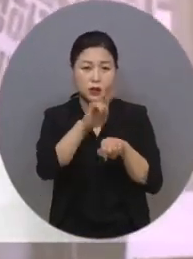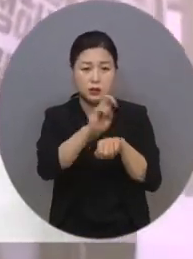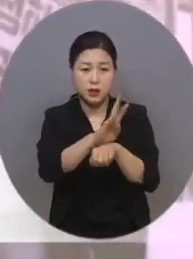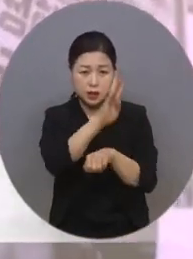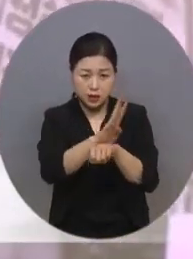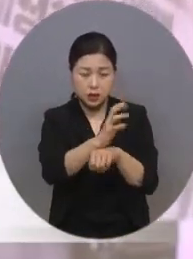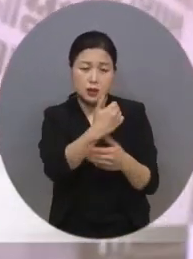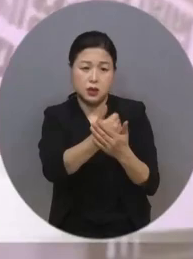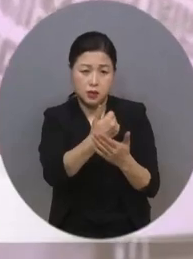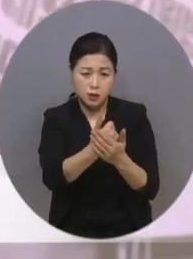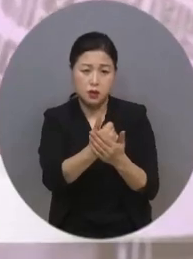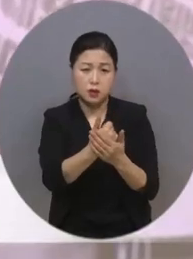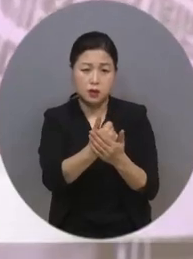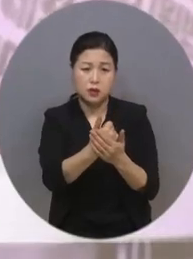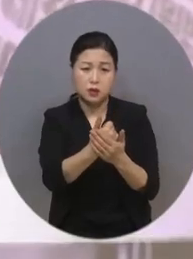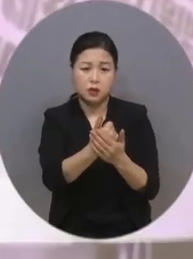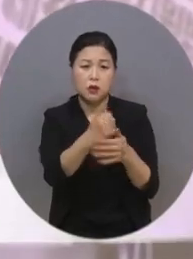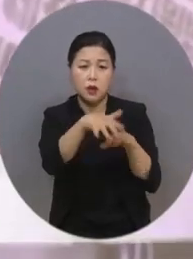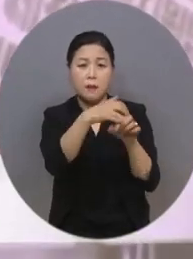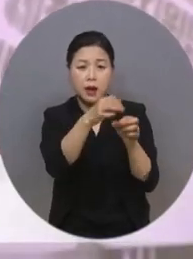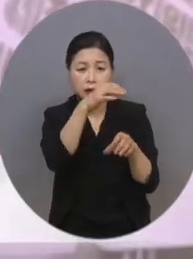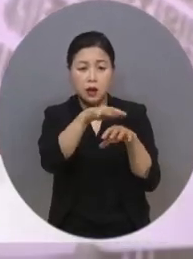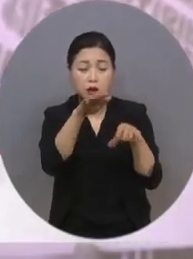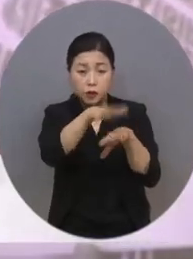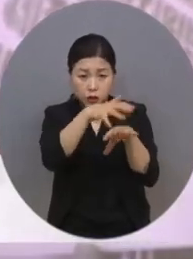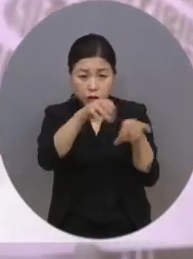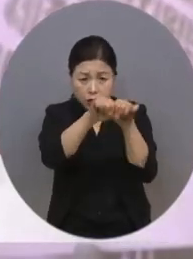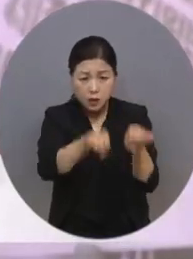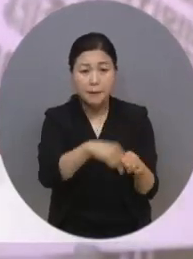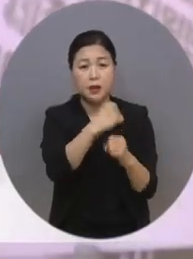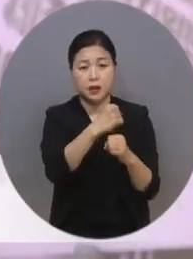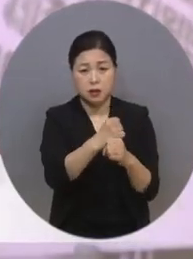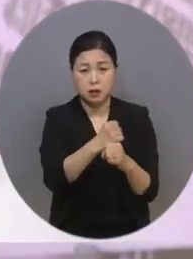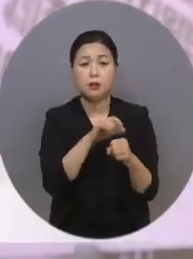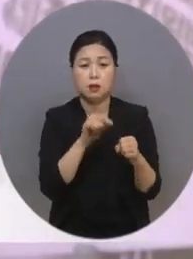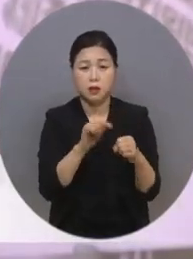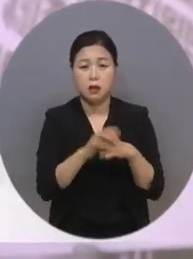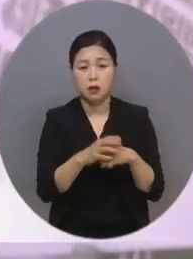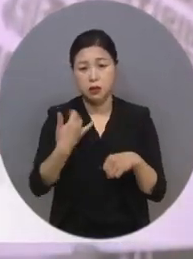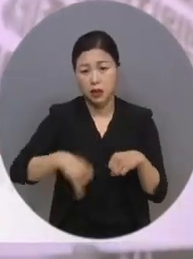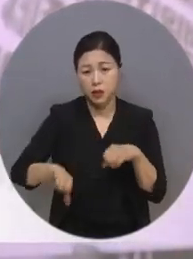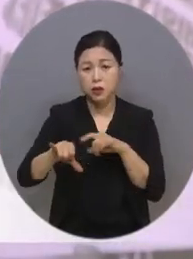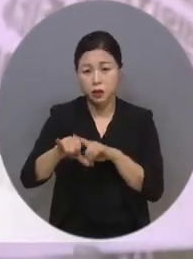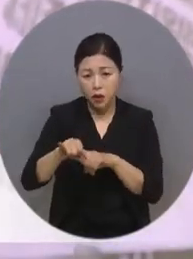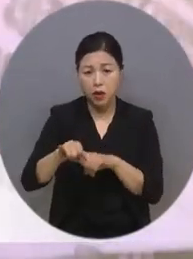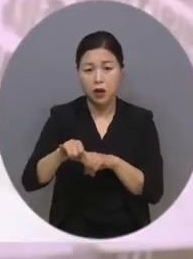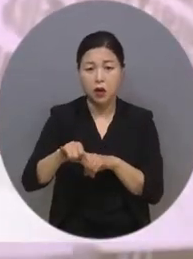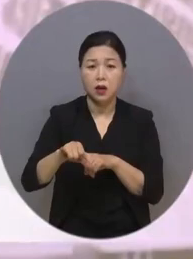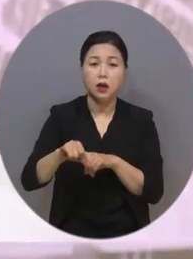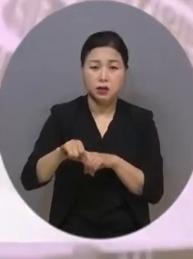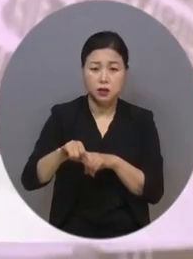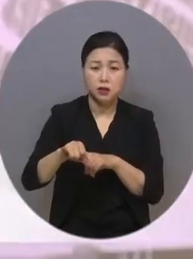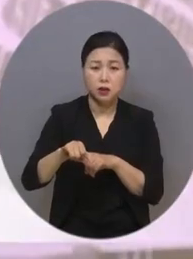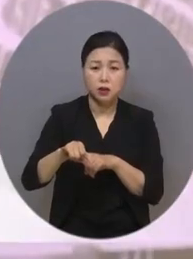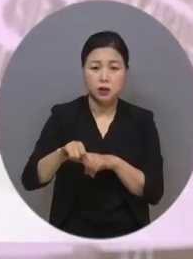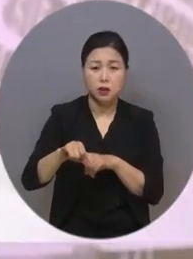24시간 지원 체계가 되어 자녀와 명대로 살다가 눈 감게 되는 날